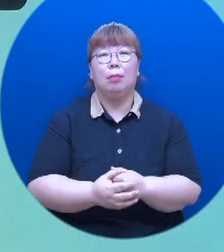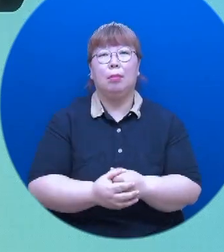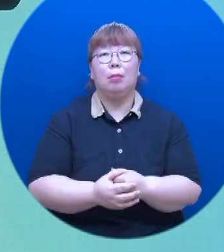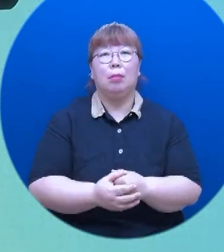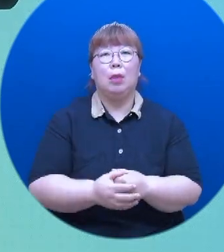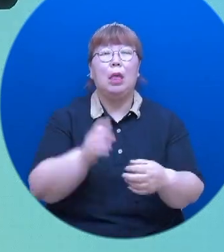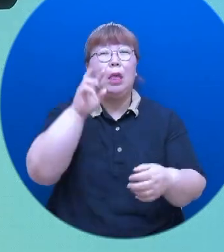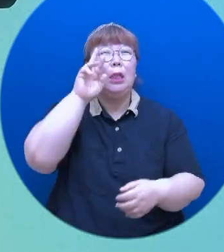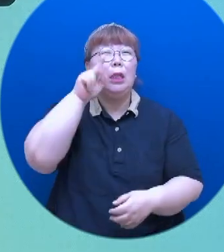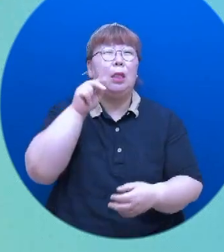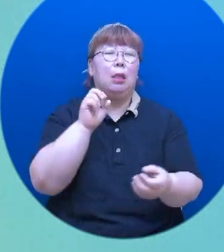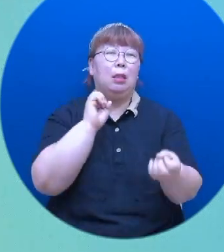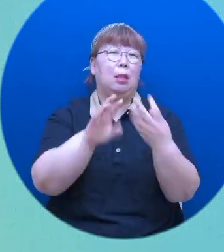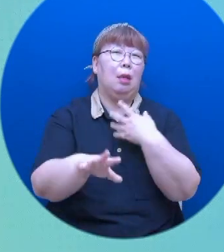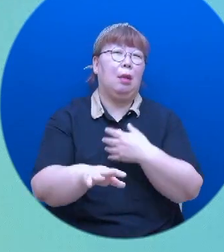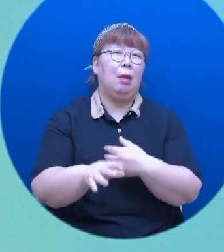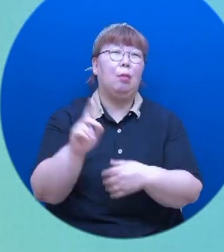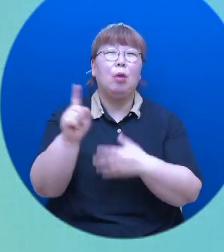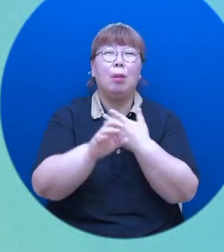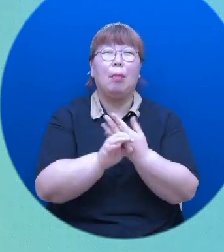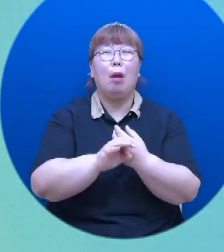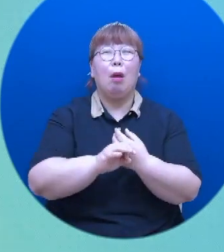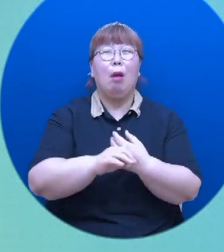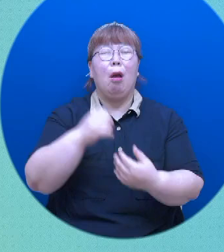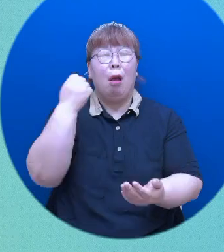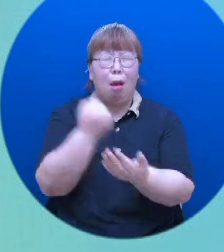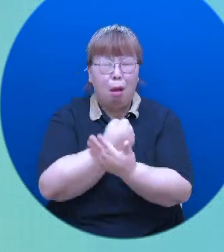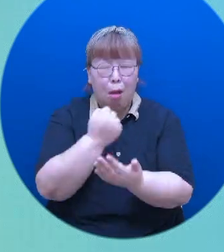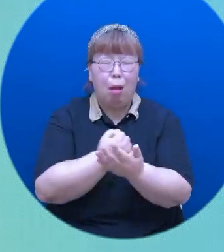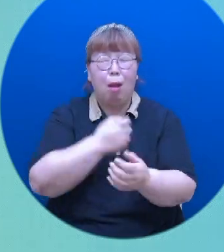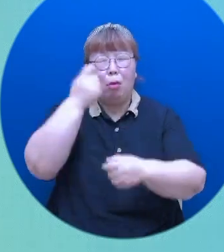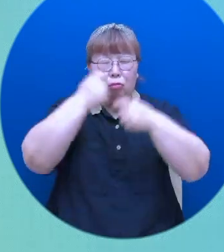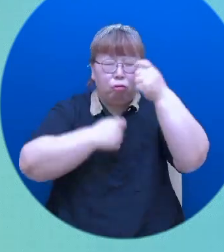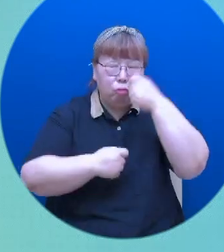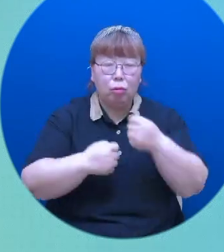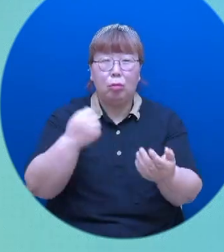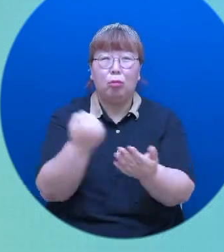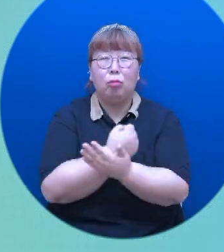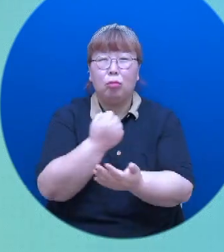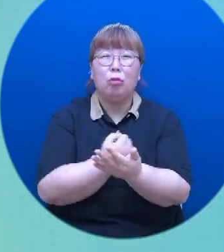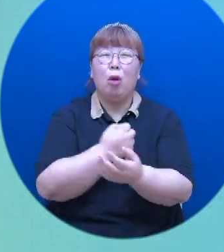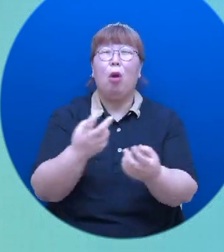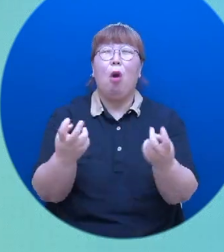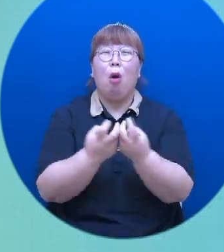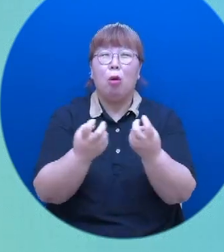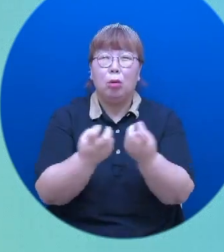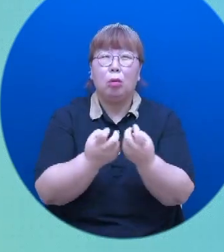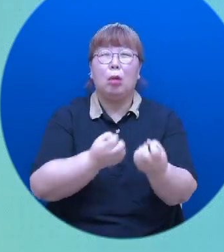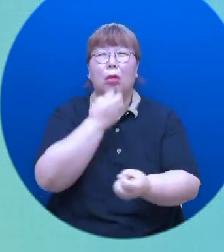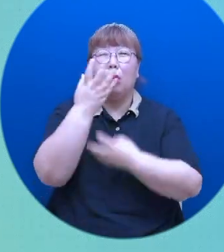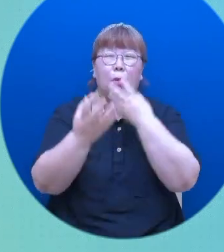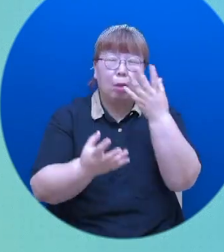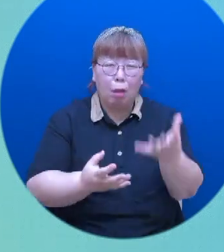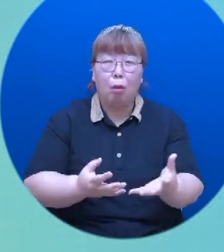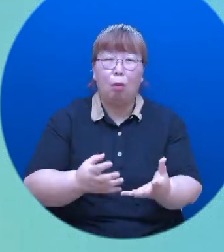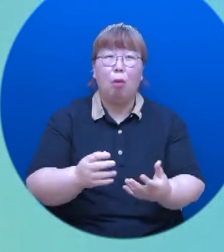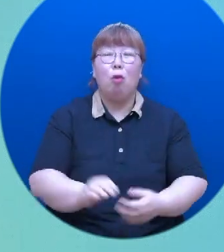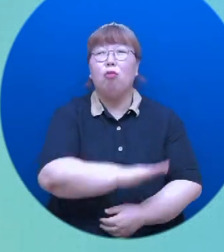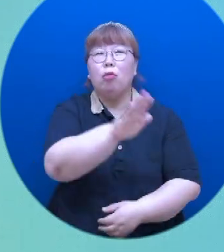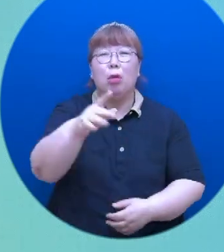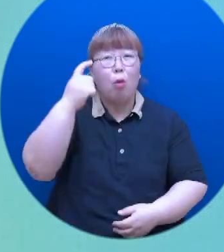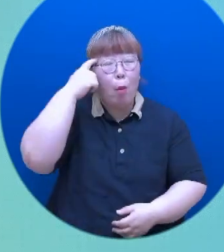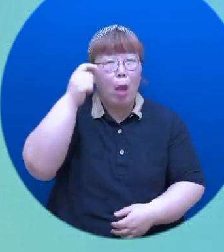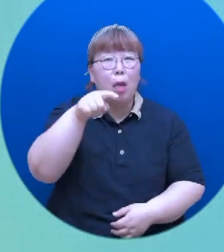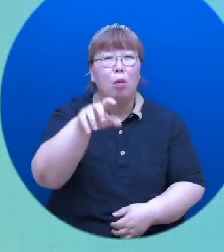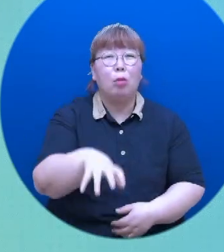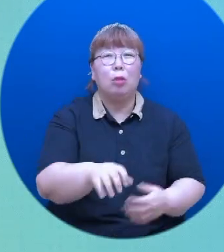오답이죠. 절규하죠. 매장지가 없어 우리를 끌어내어 여기서 죽게 하느냐 달려들고